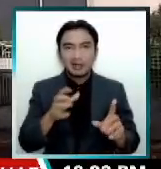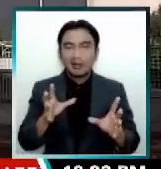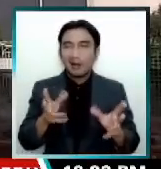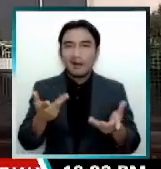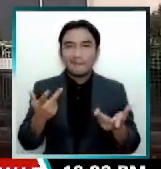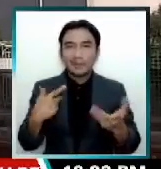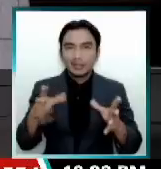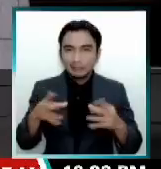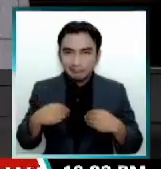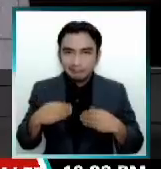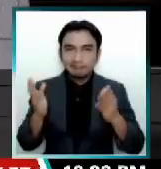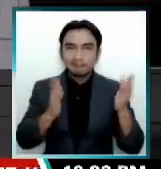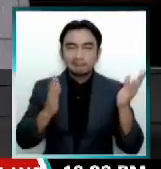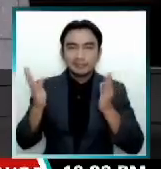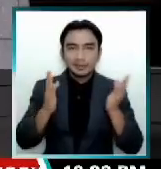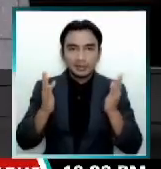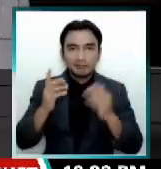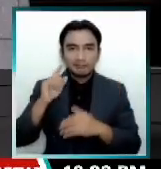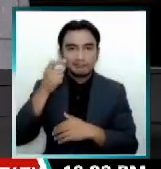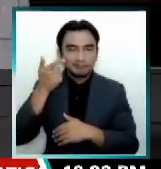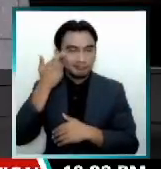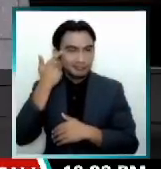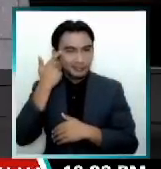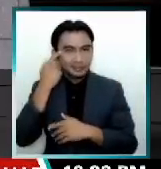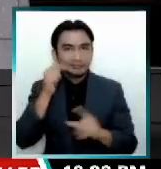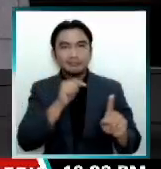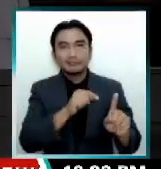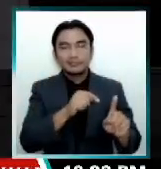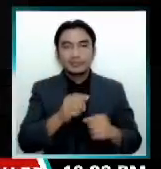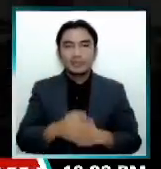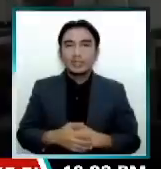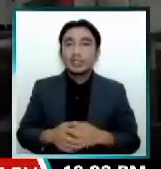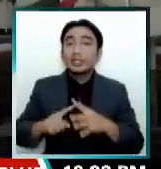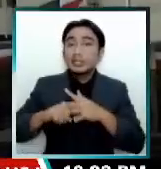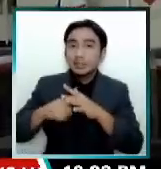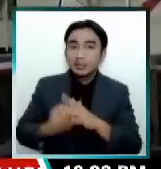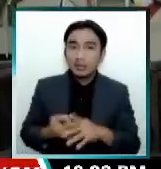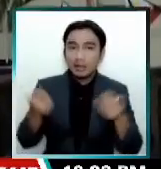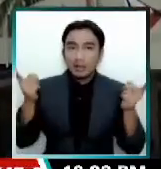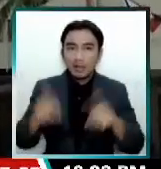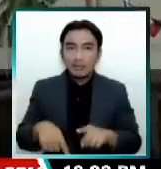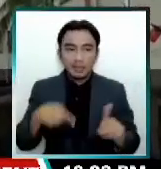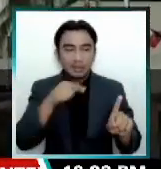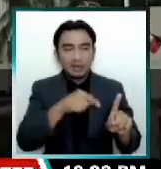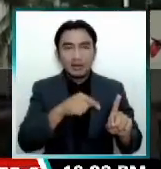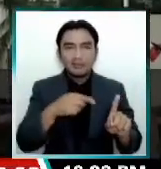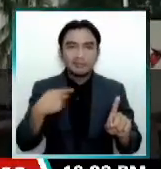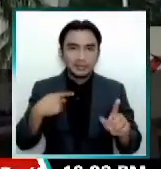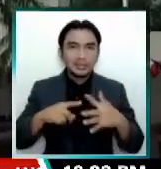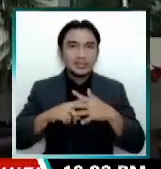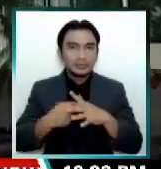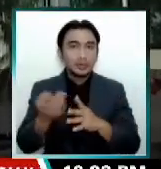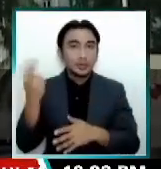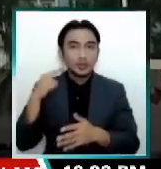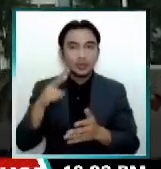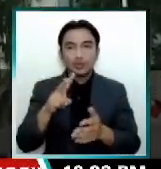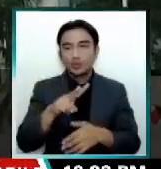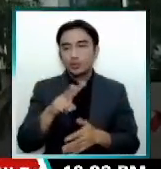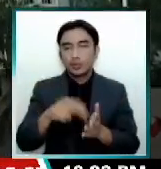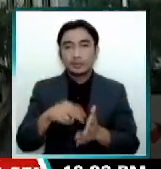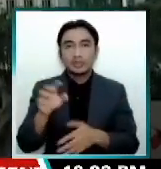gobyerno si Paulate. Nagugat ito sa pagkuha umano ng kanyang opisina noong 2010 ng 30